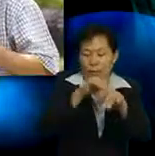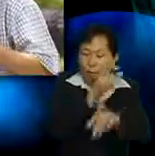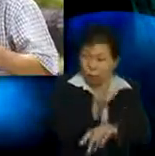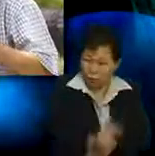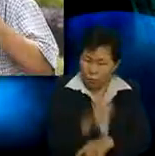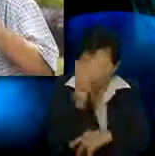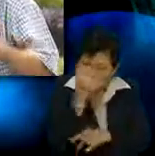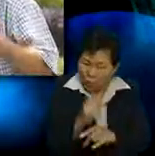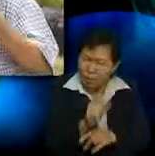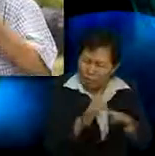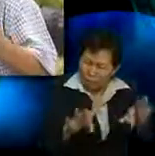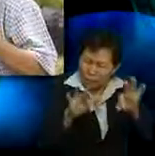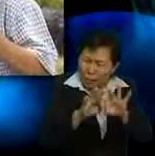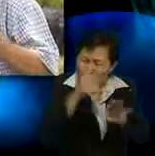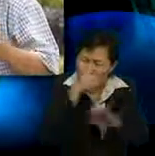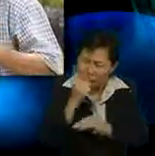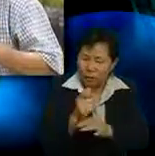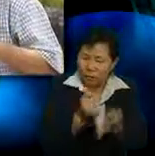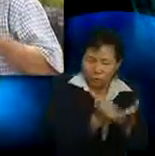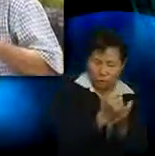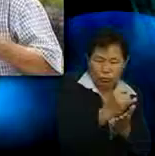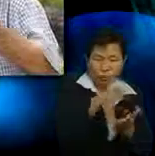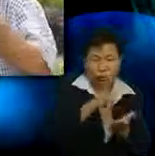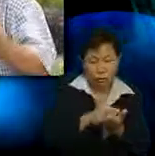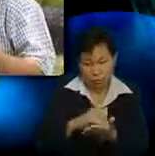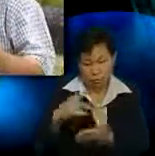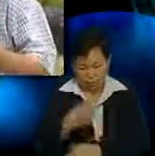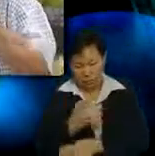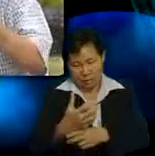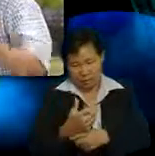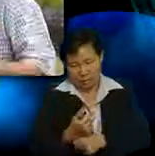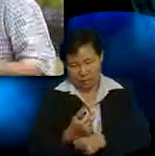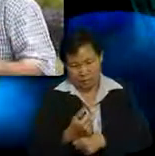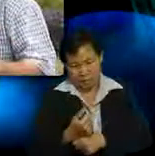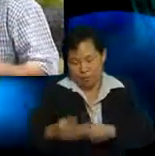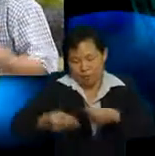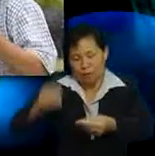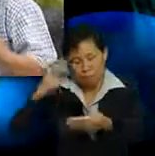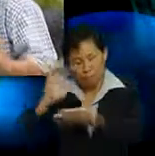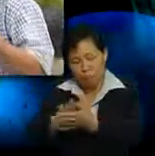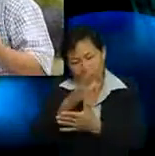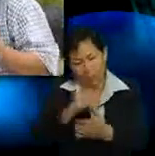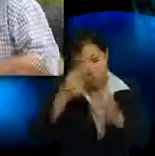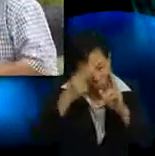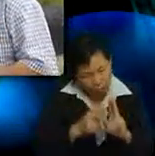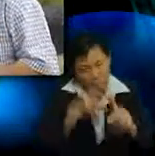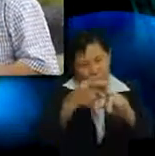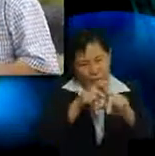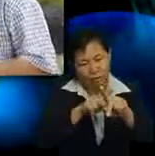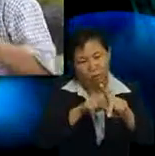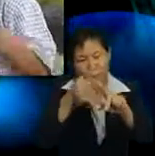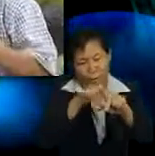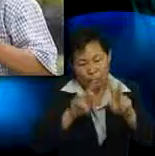ianya berharga? Kerana dengan kejujuranlah maka kita dapat membeli kepercayaan dan juga rasa hormat daripada orang yang